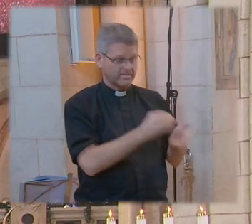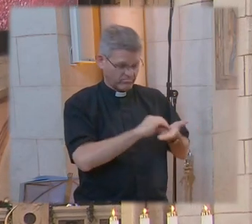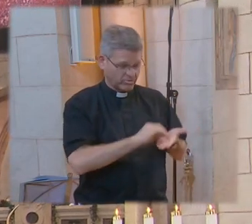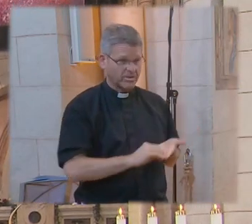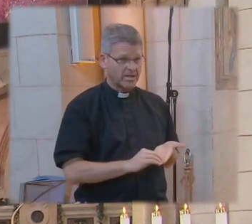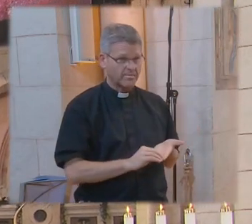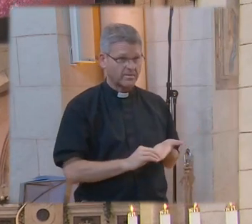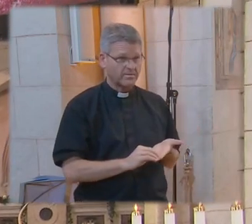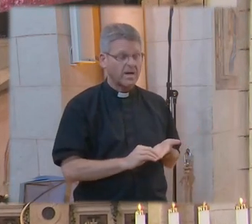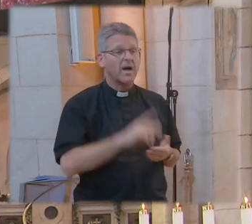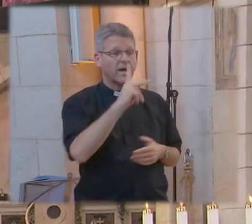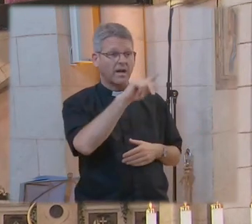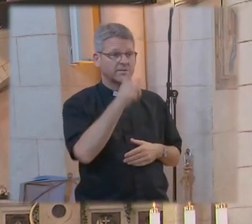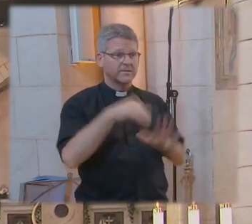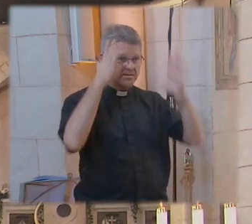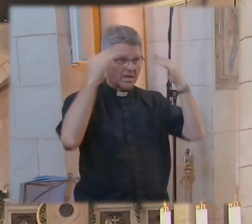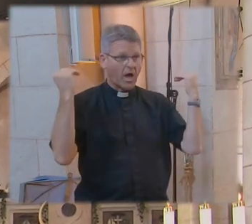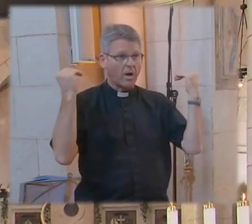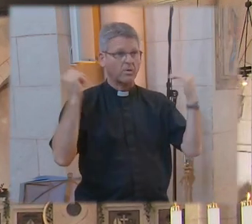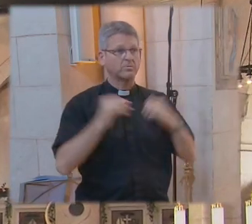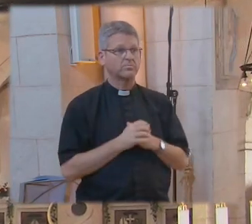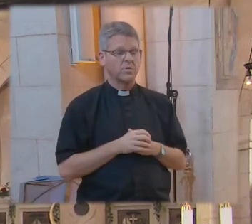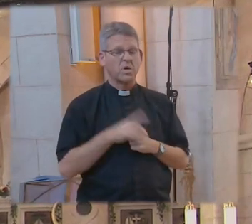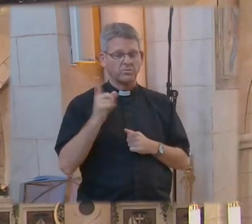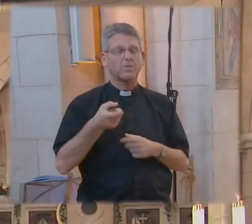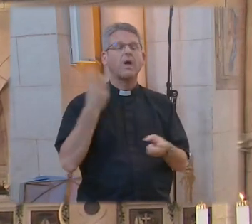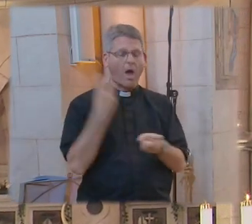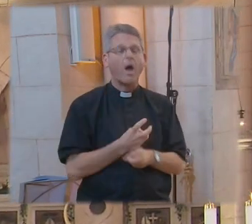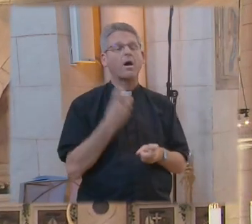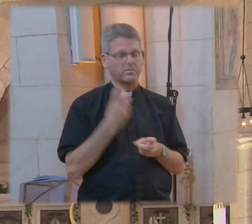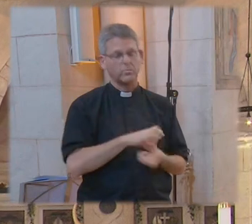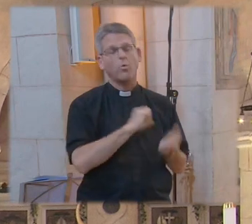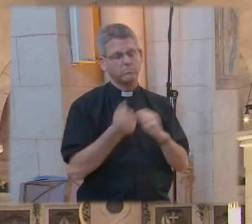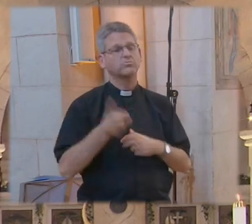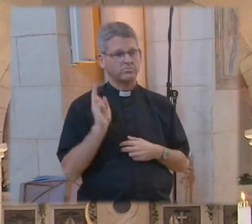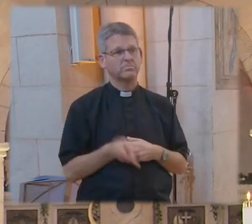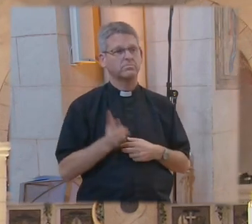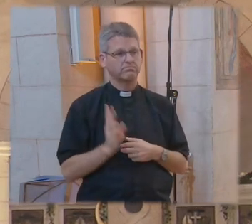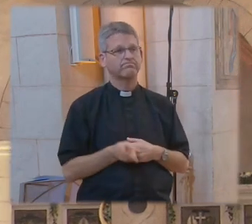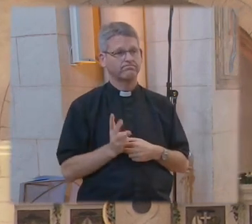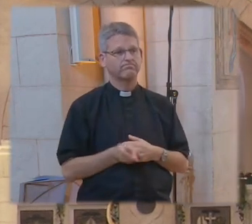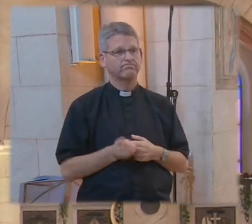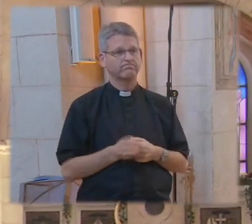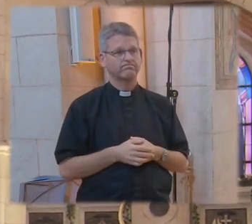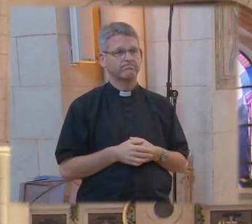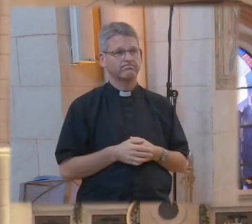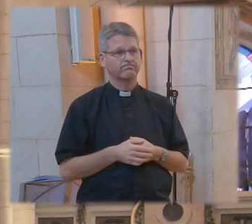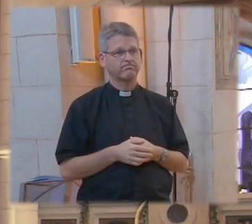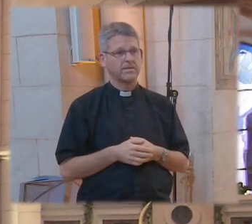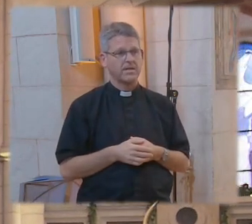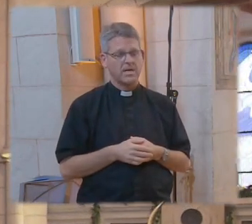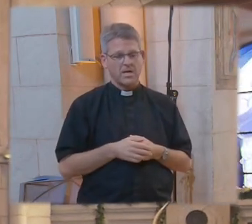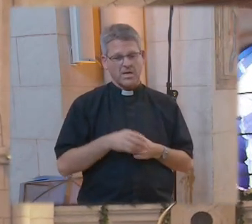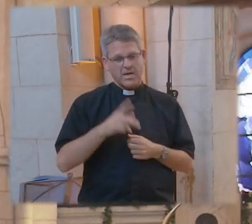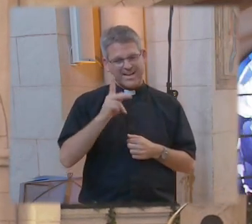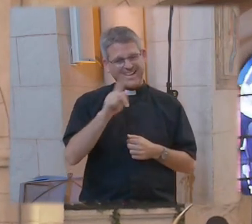im Konzentrationslager Dachau harte Realität geworden. Auch an diesem